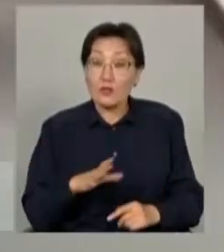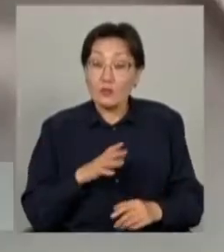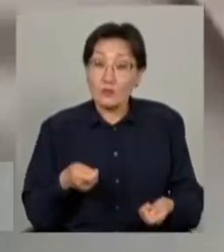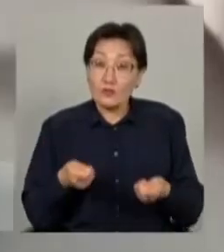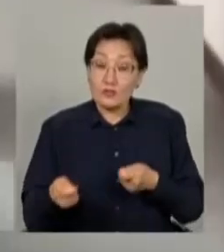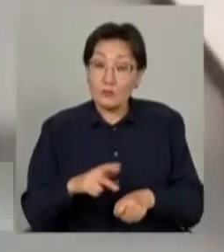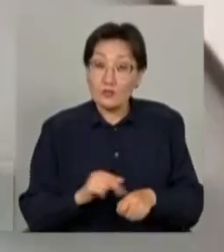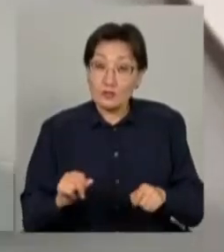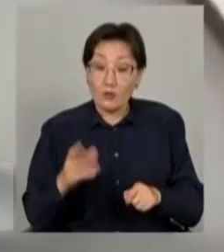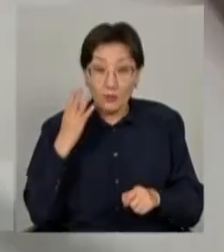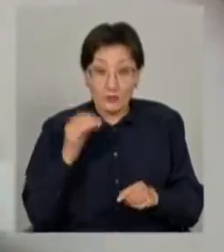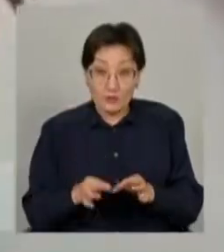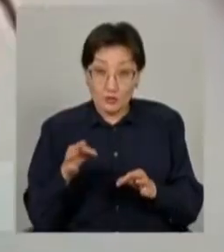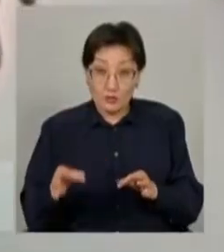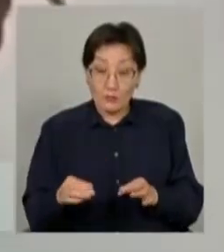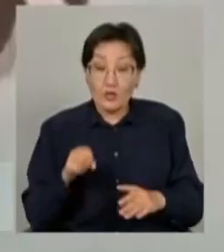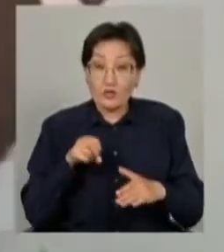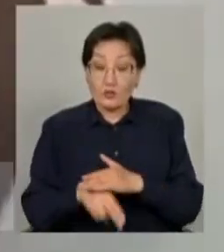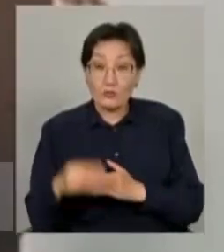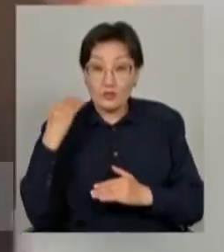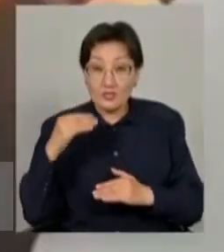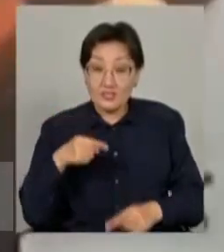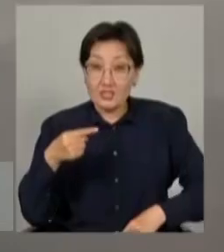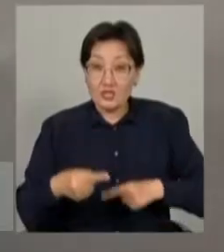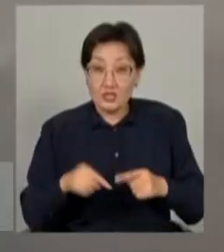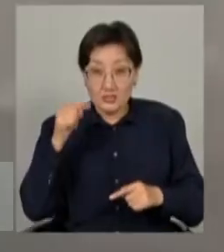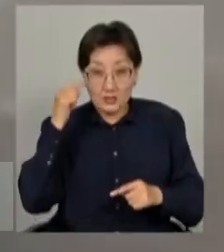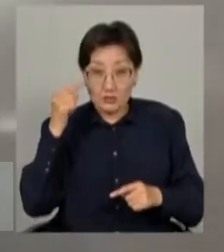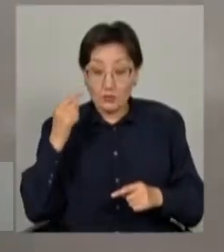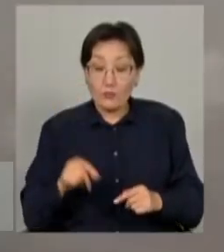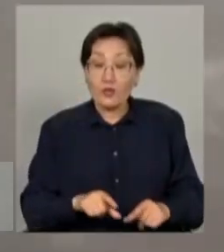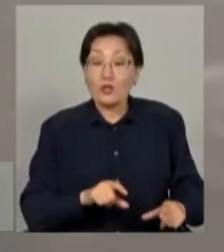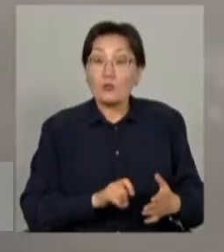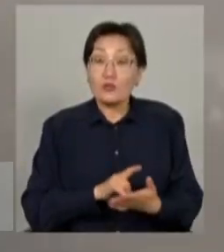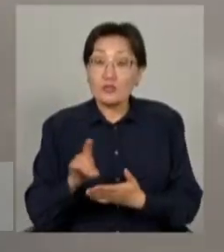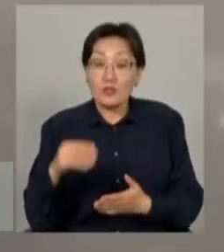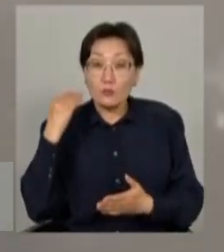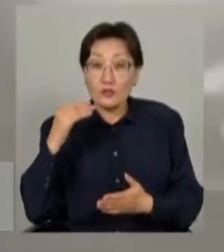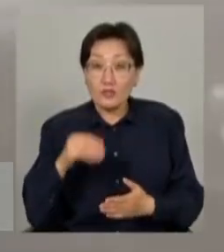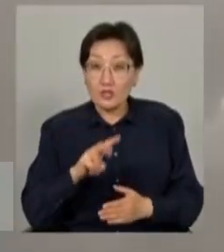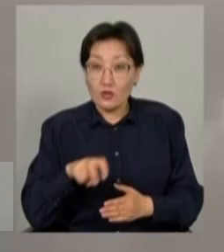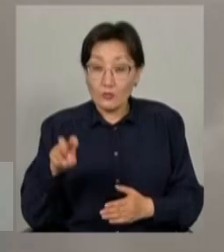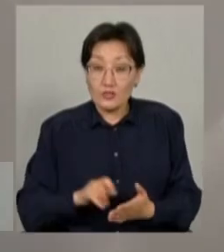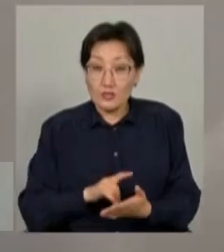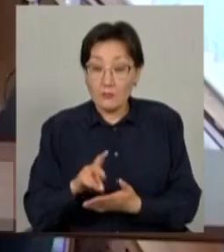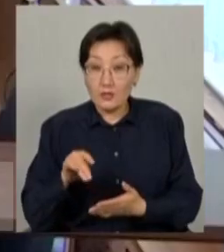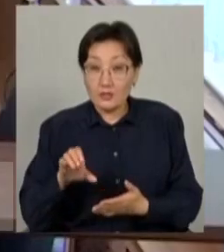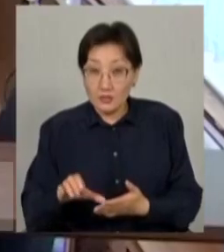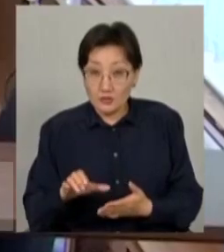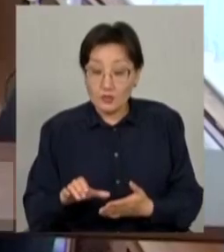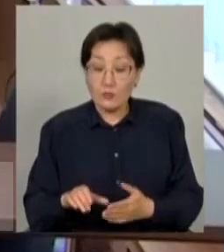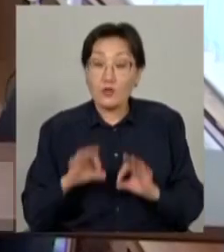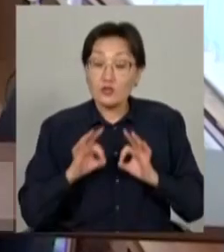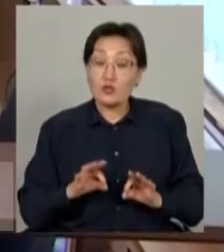бывший начальник полиции Алматинской области бежал в Турцию через Кыргызстан Он улетел в Стамбул из бишкекского аэропорта Манас